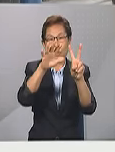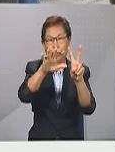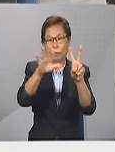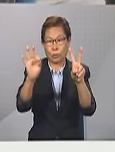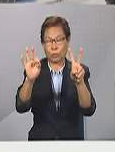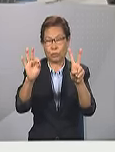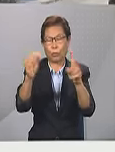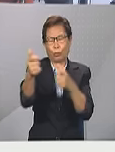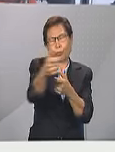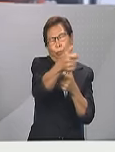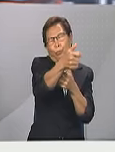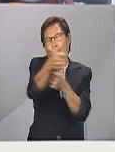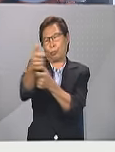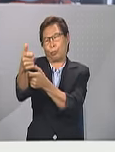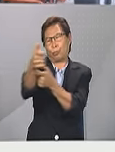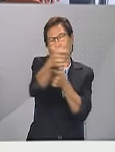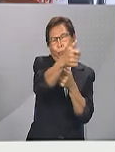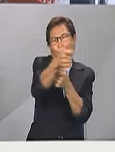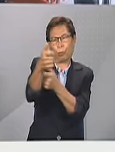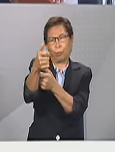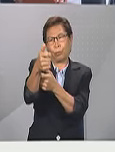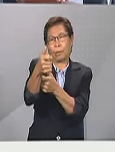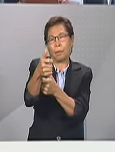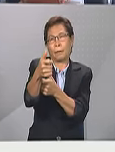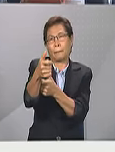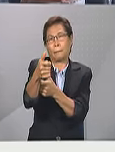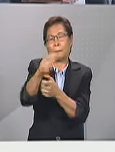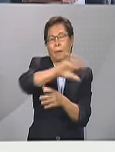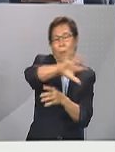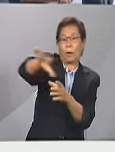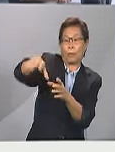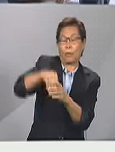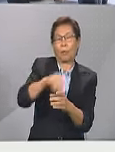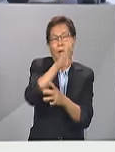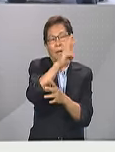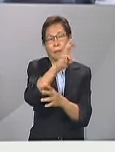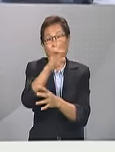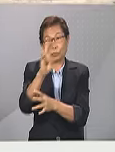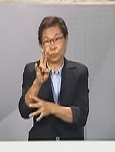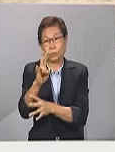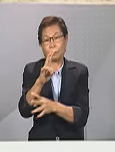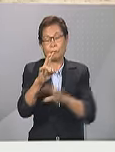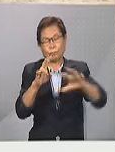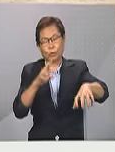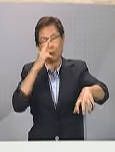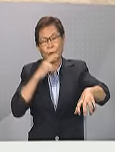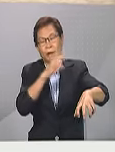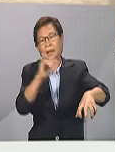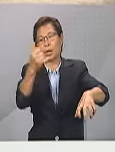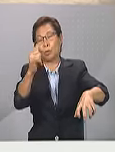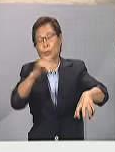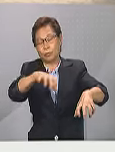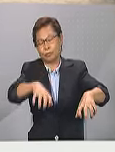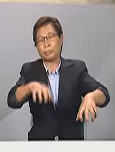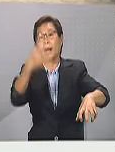koperasi sanitasi awam yang meliputi 67 zona merah dan kuning